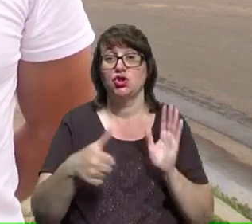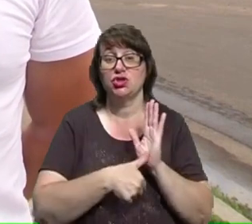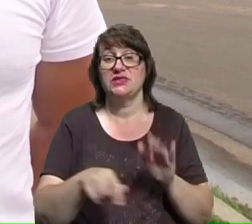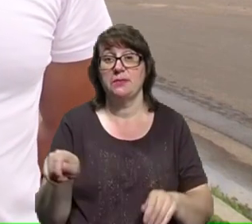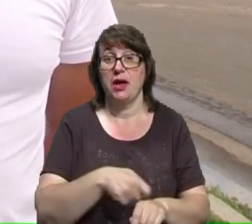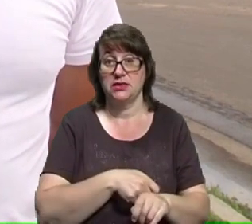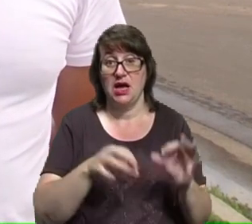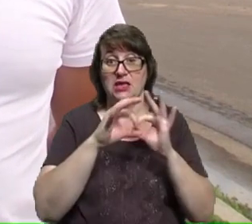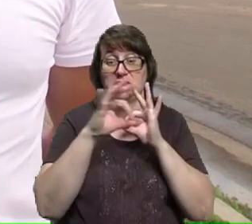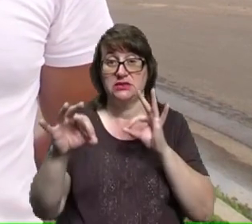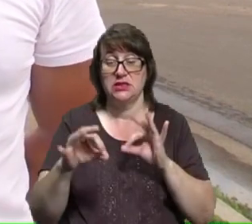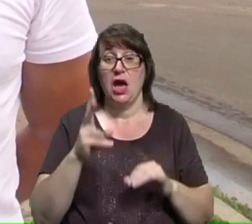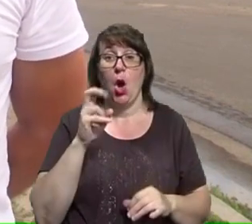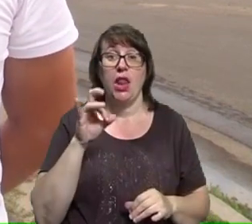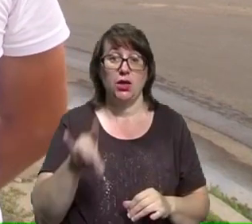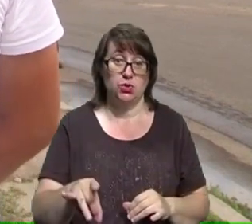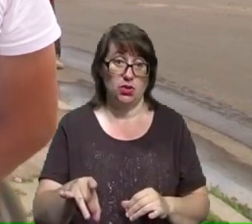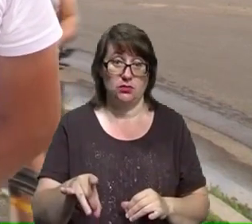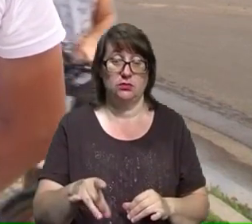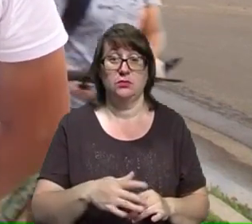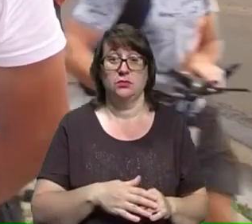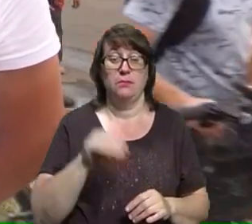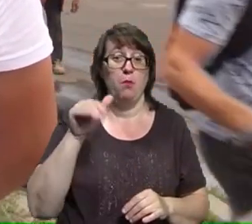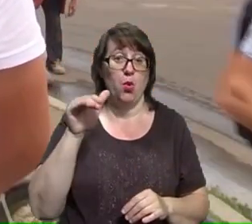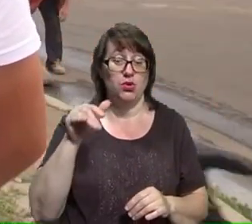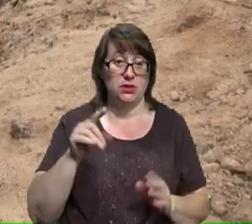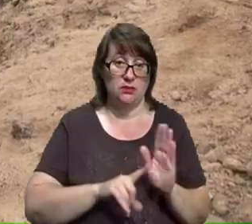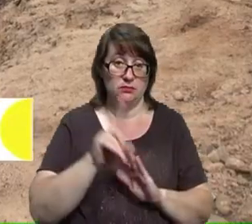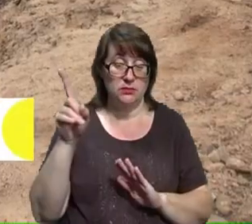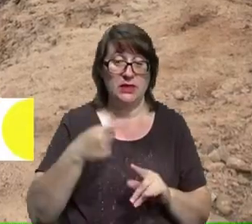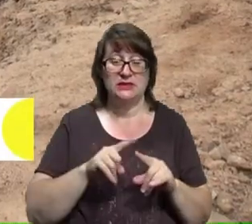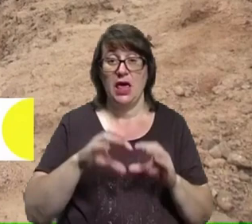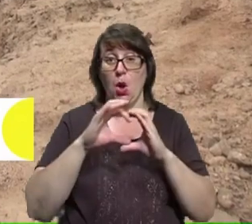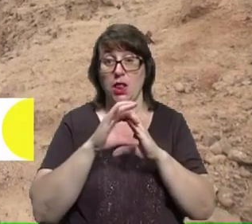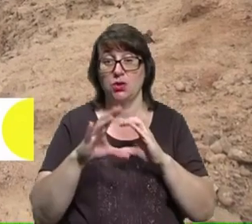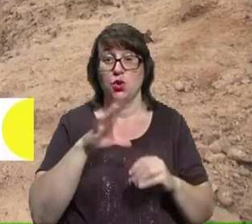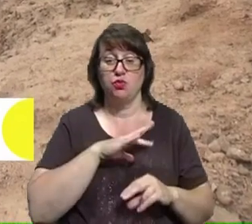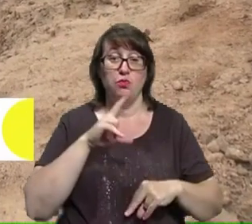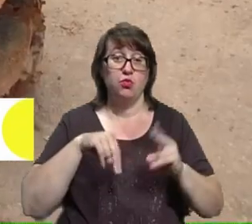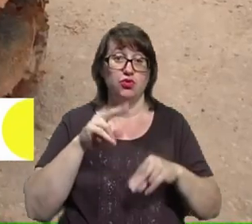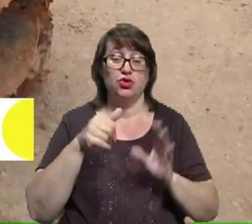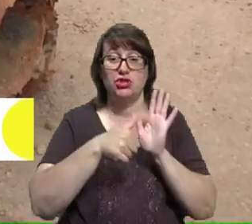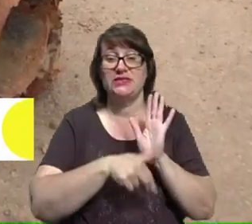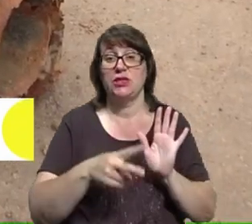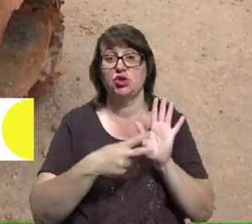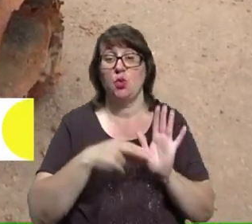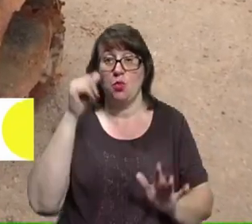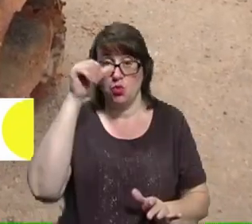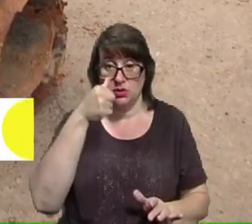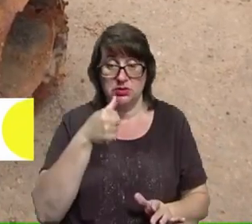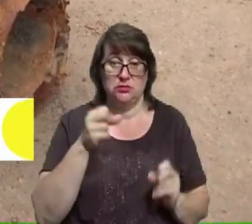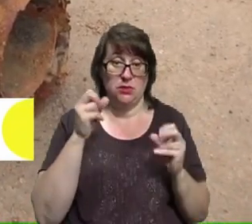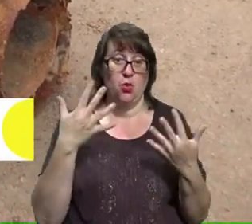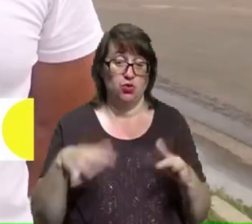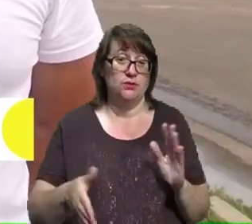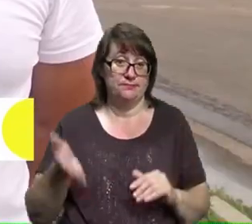напірного колектора від КНС «Богунія». Даний колектор був побудований ще в 67-му році, тобто, як не є, вік каже